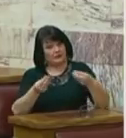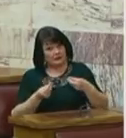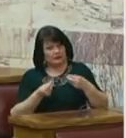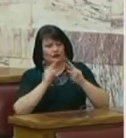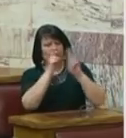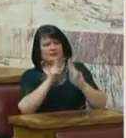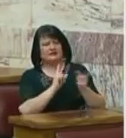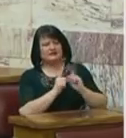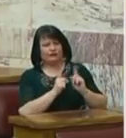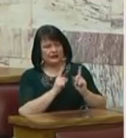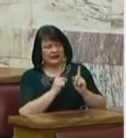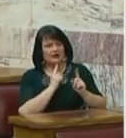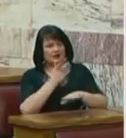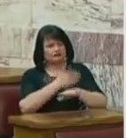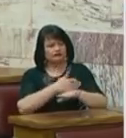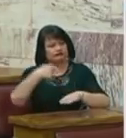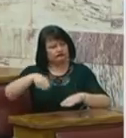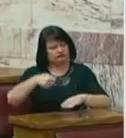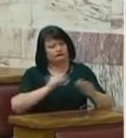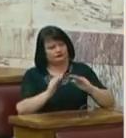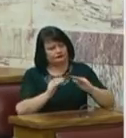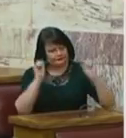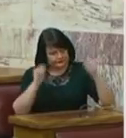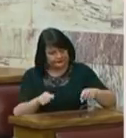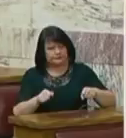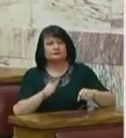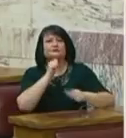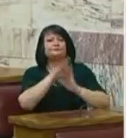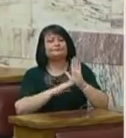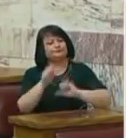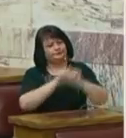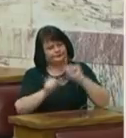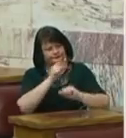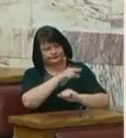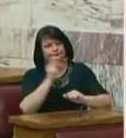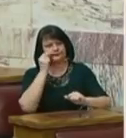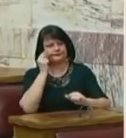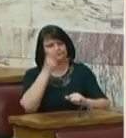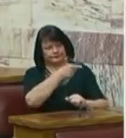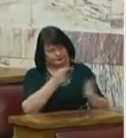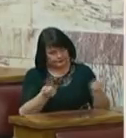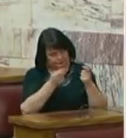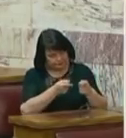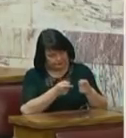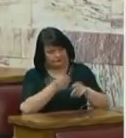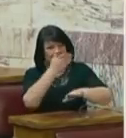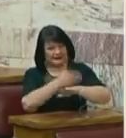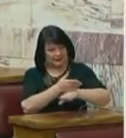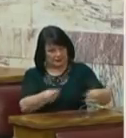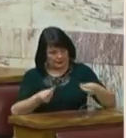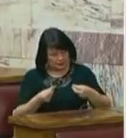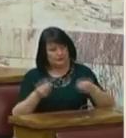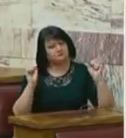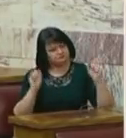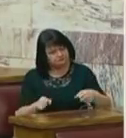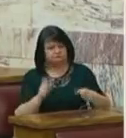μας κατοχυρώνει νομικά και της αναθεώρησης του συντάγματος της πρώην Ιουγκοσλαβικής Δημοκρατίας που δεν συνιστά δική